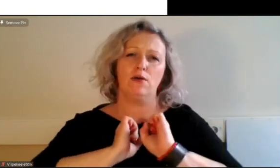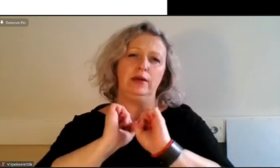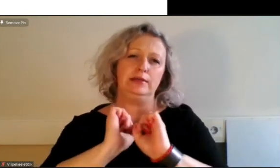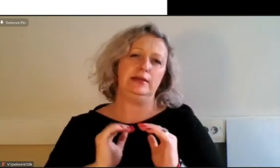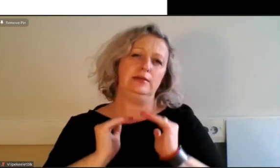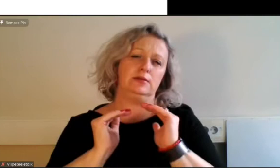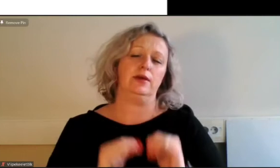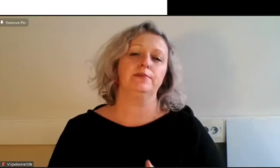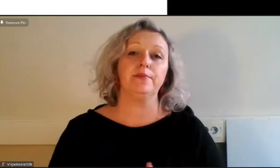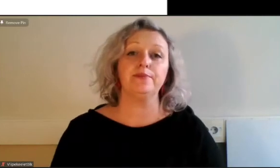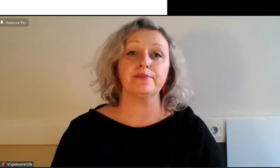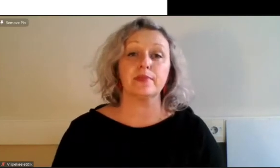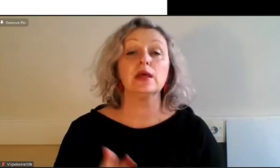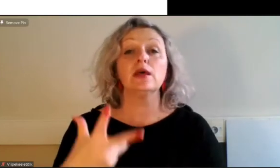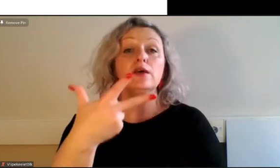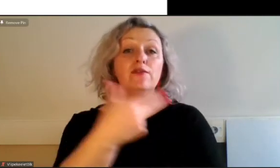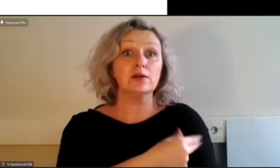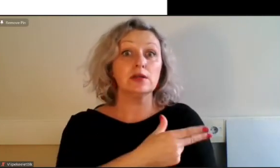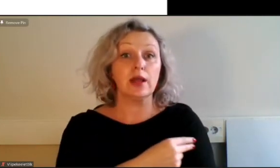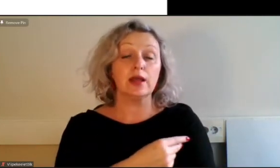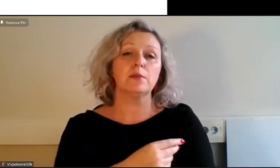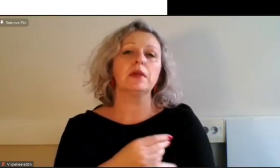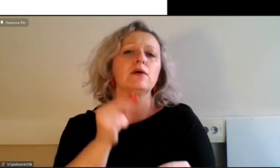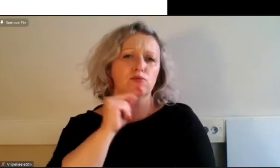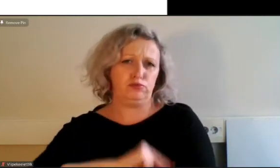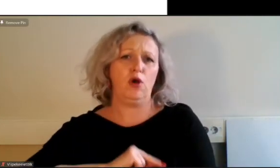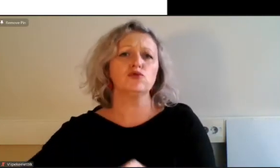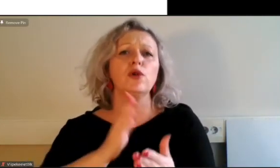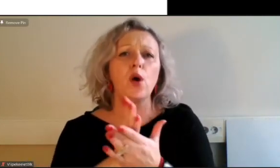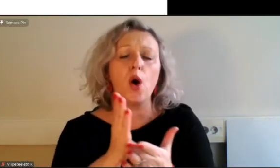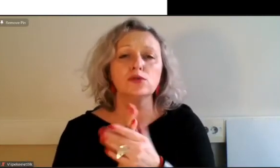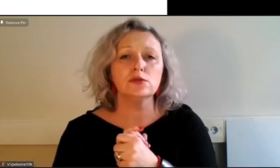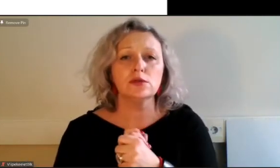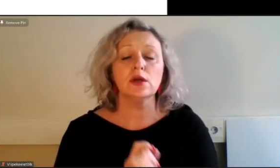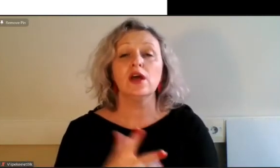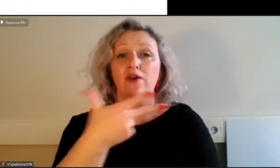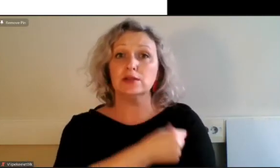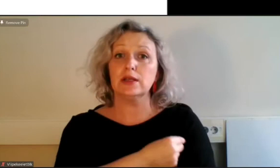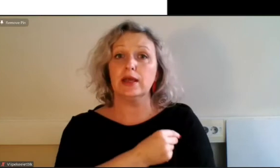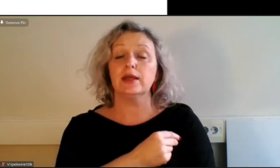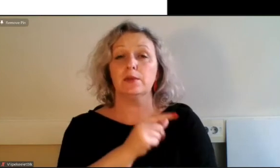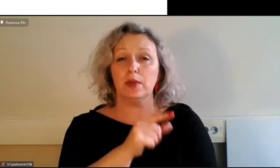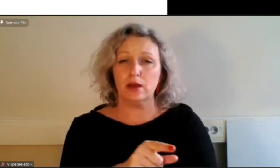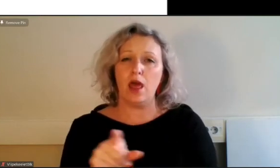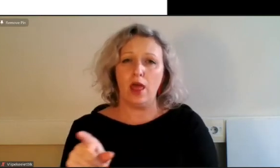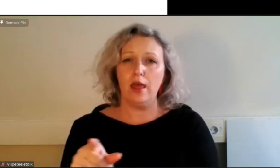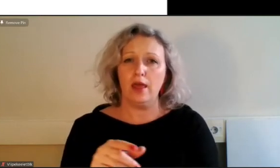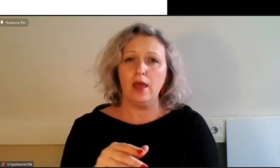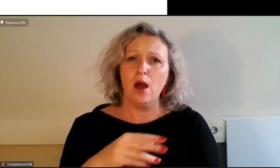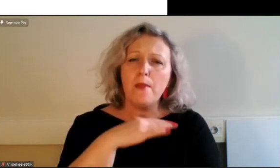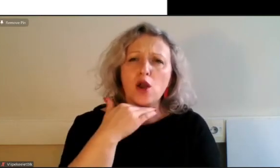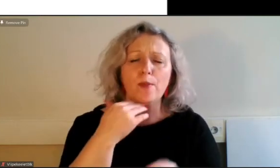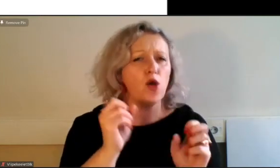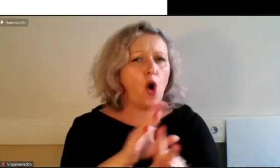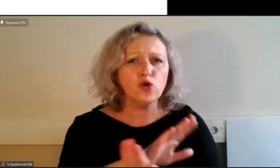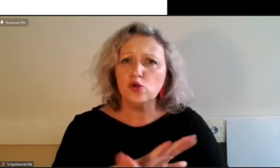gripivaktsiiniga ja õnneks on leitud, et pole mingit vahet, kas need 2 süsti teha ühel ja samal päeval või teha